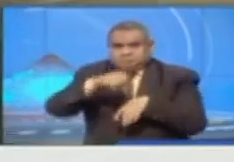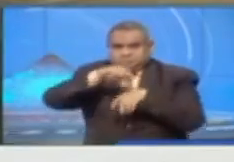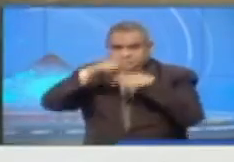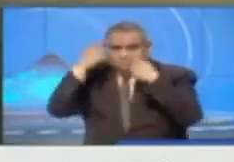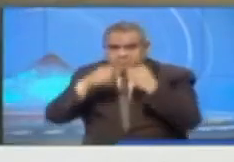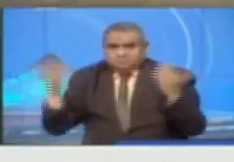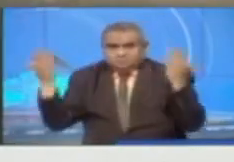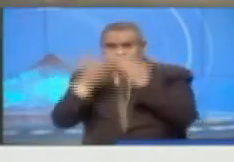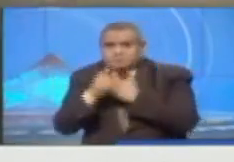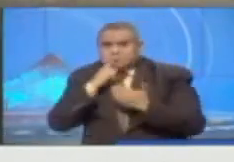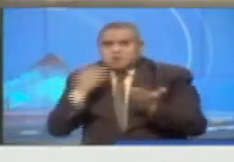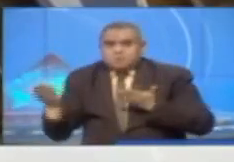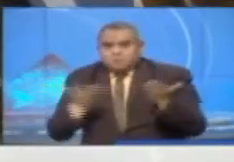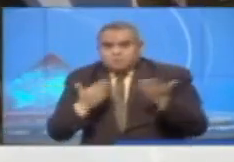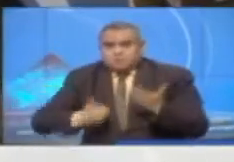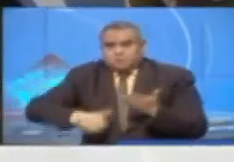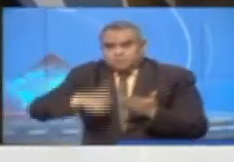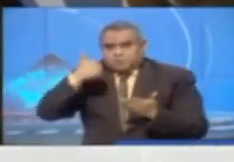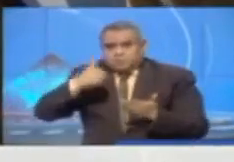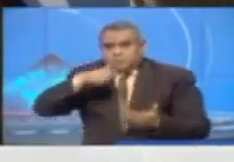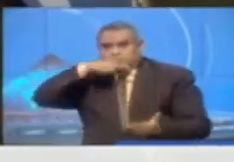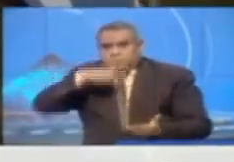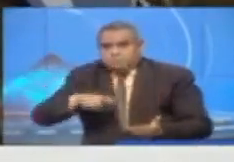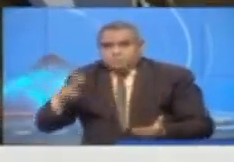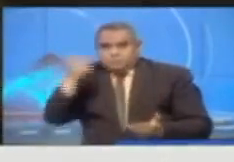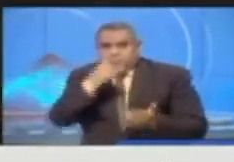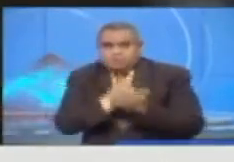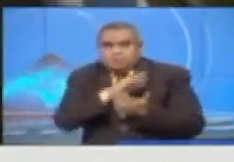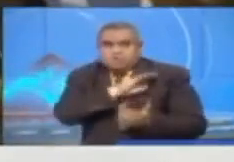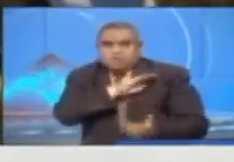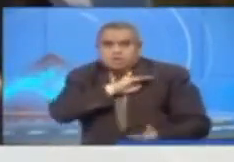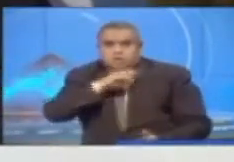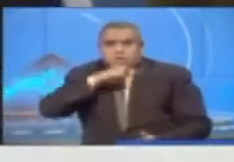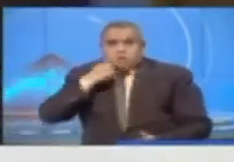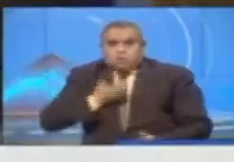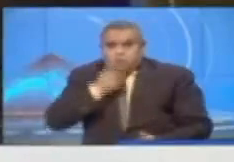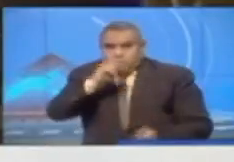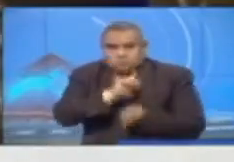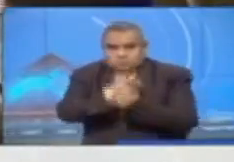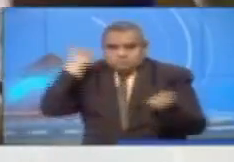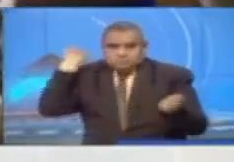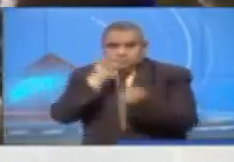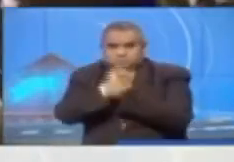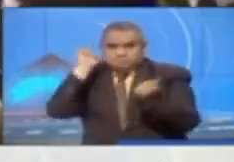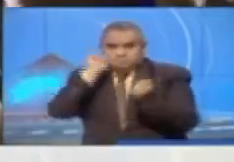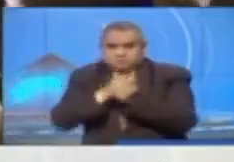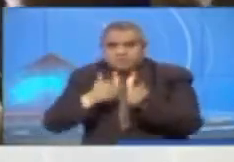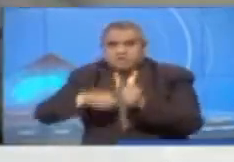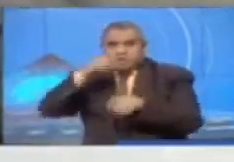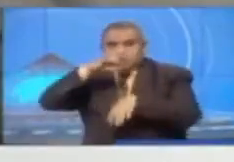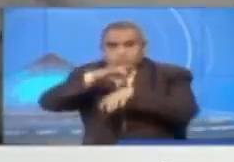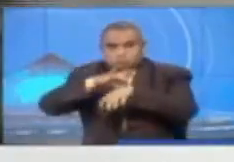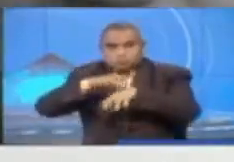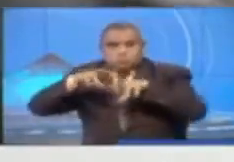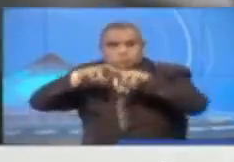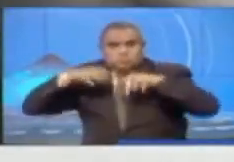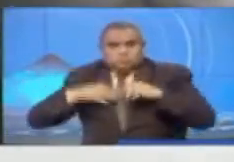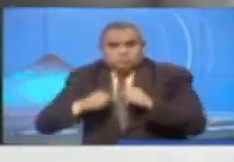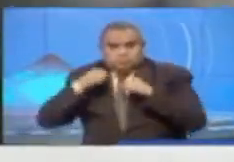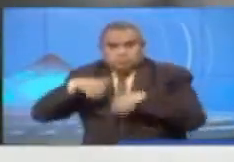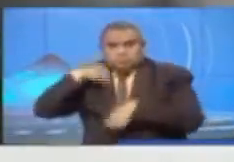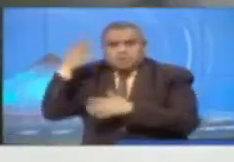نتيجة للمفاوضات، وأضافت أن جميع الجنود الروس المفرج عنهم سوف يخضعون للعلاج الطبي والتعافي